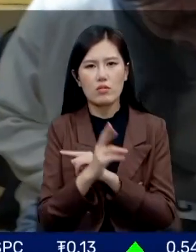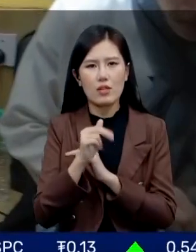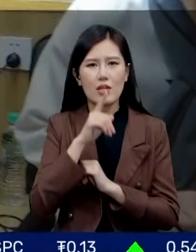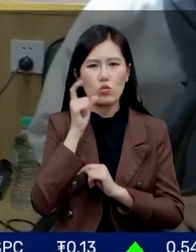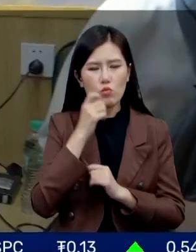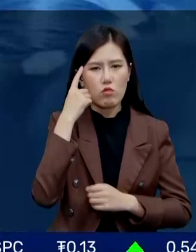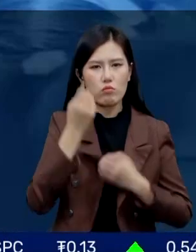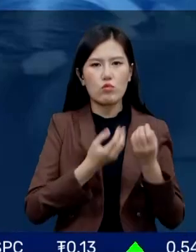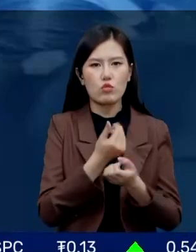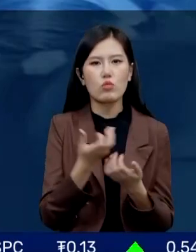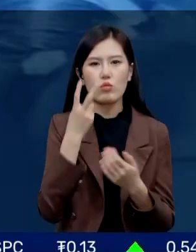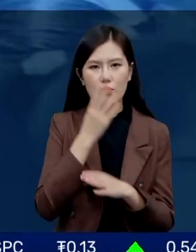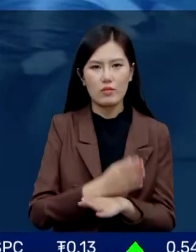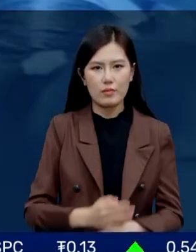юм а.